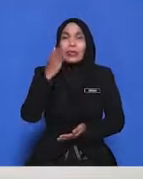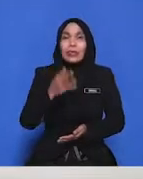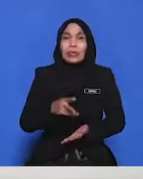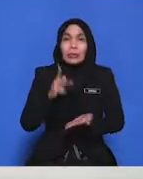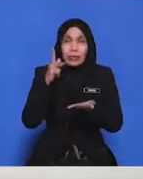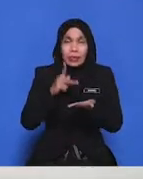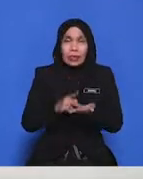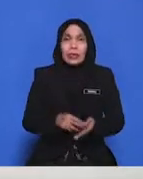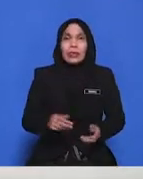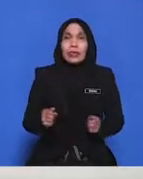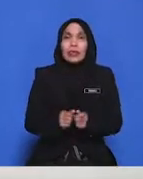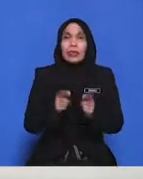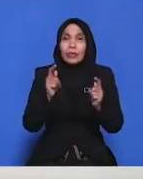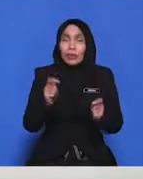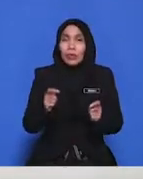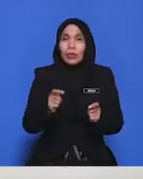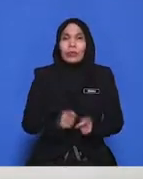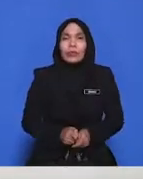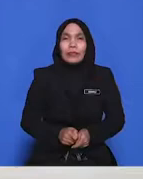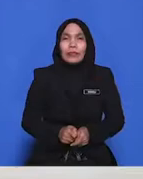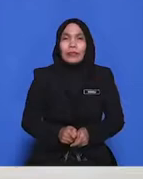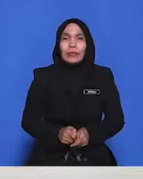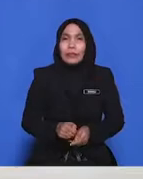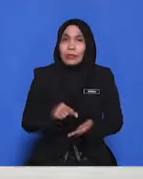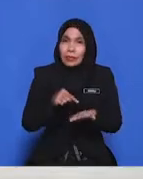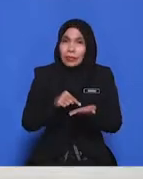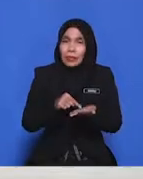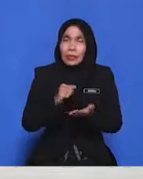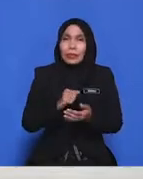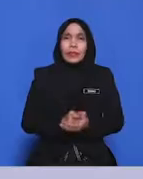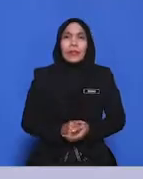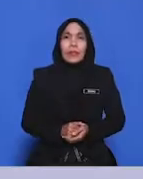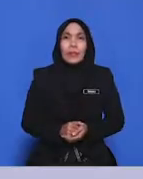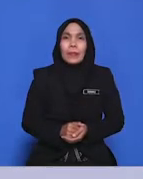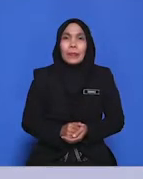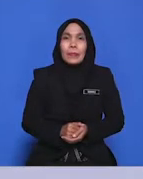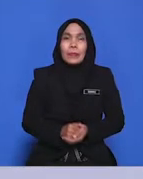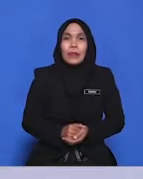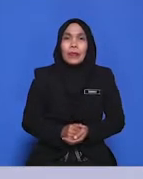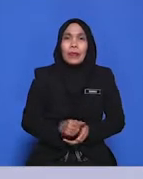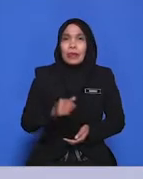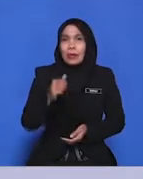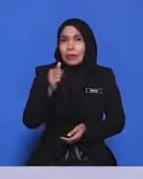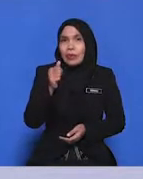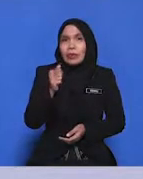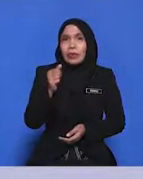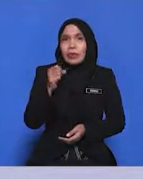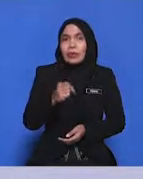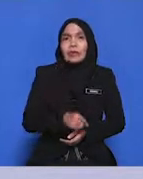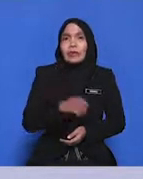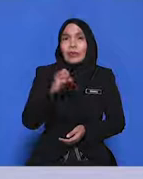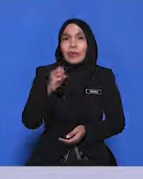tokoh yang membawa idea islah kepada umat Islam di Asia Barat ini, iaitu As-Sayyid